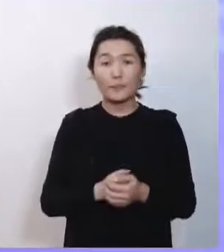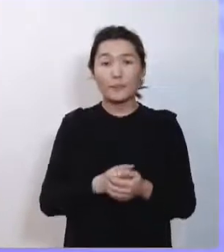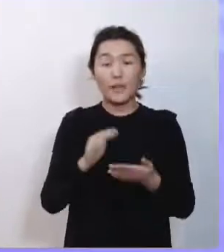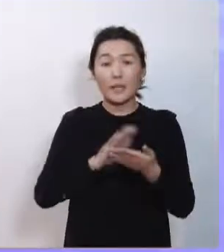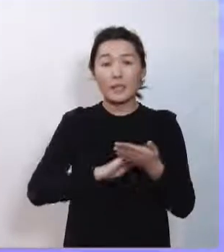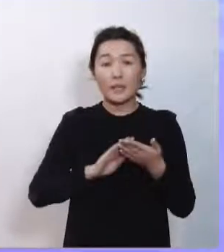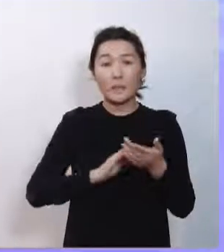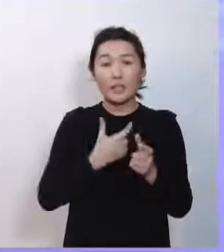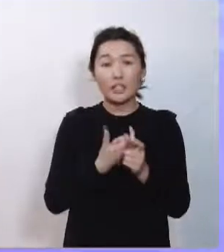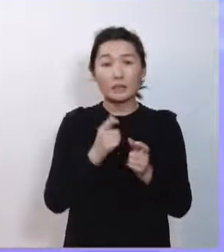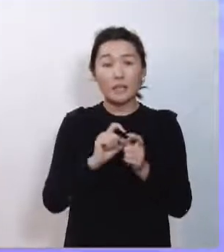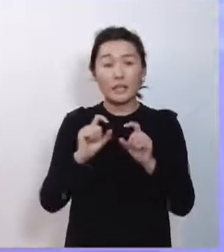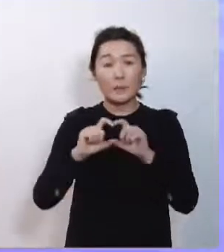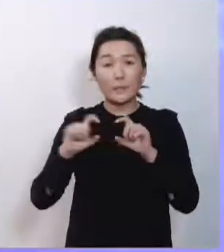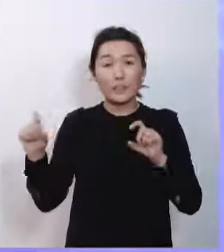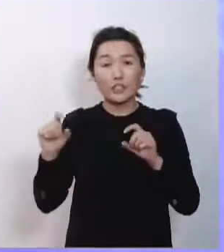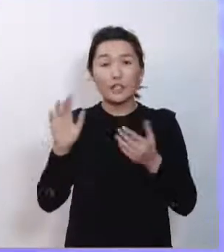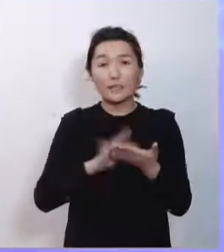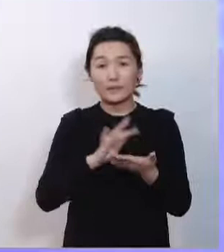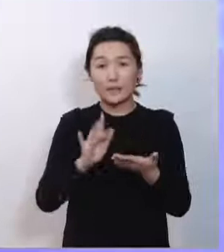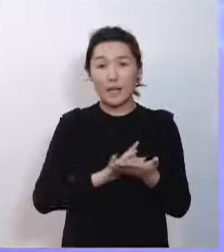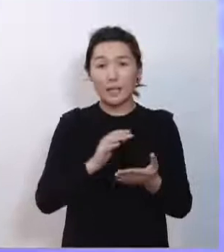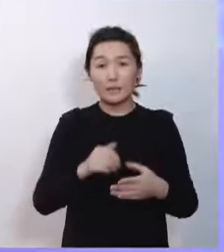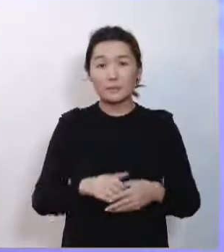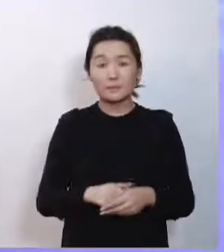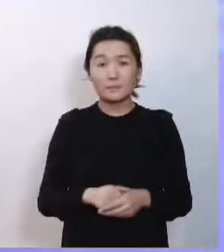Запишем данное предложение в тетрадь.